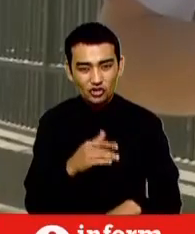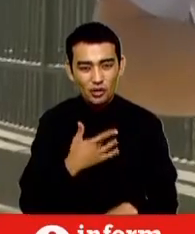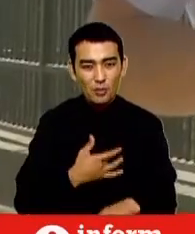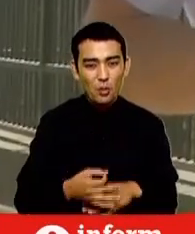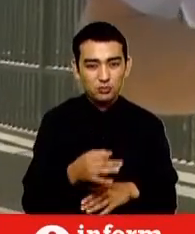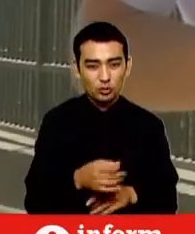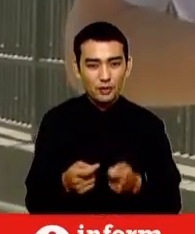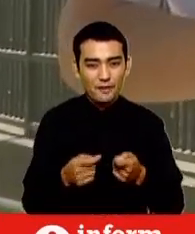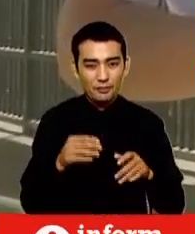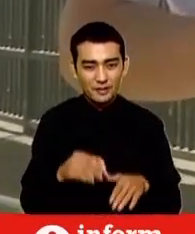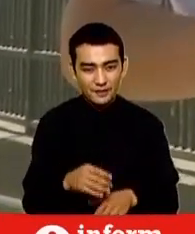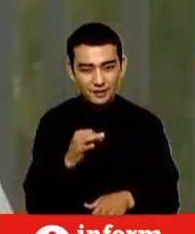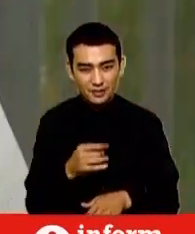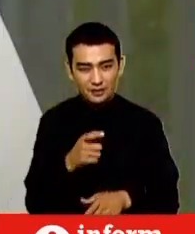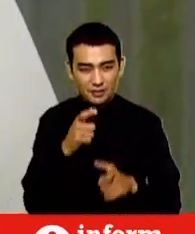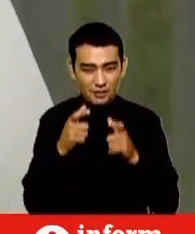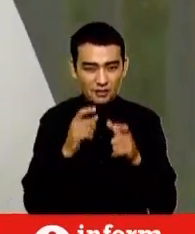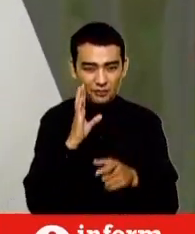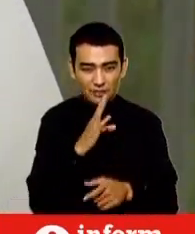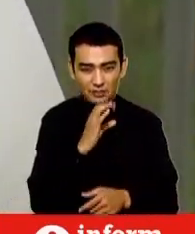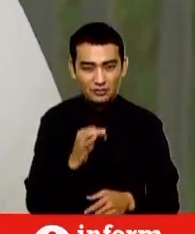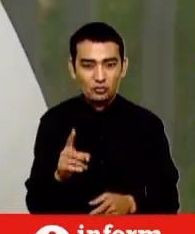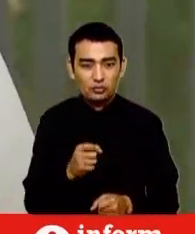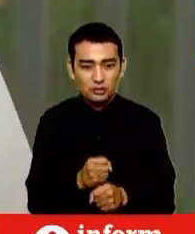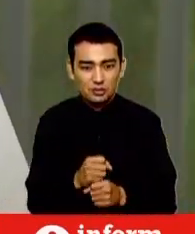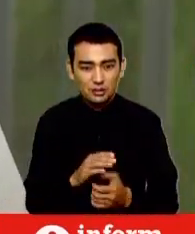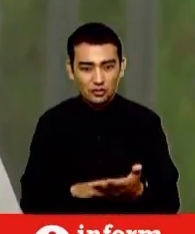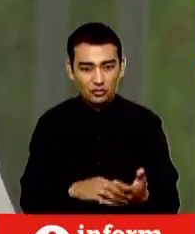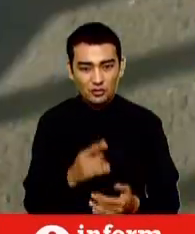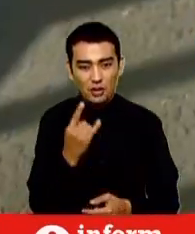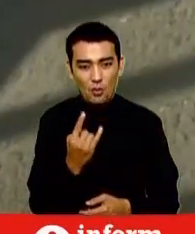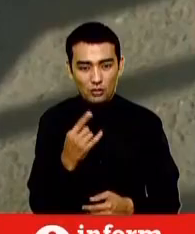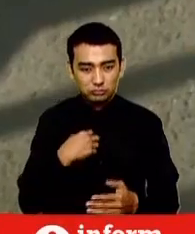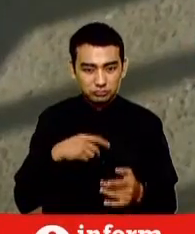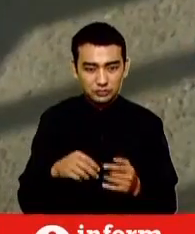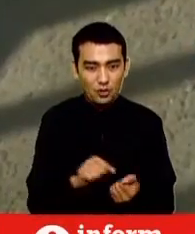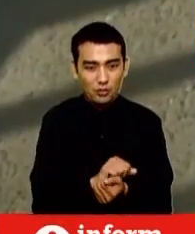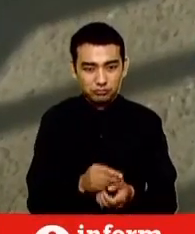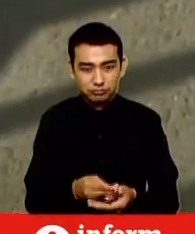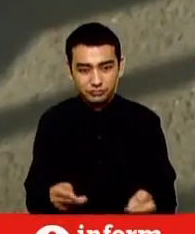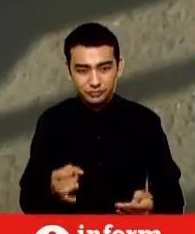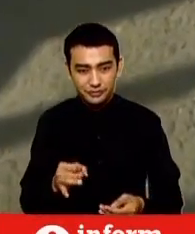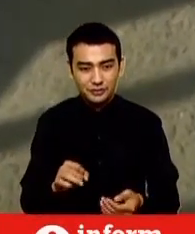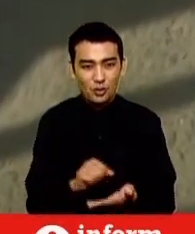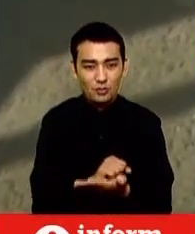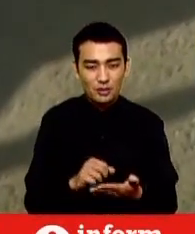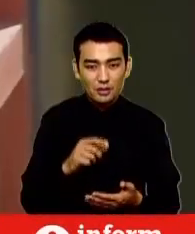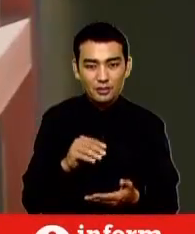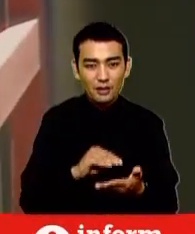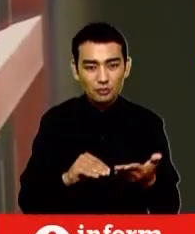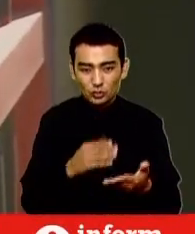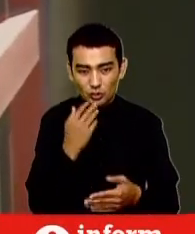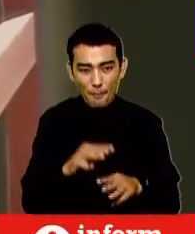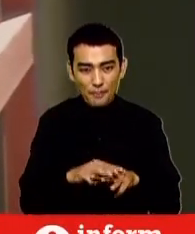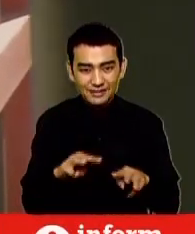облысындағы басқармасын басына көтерген ана басқа малым қалмады дейді. Қақпаның алдына жайып жатқан құжаты баласына жазған хат емес,